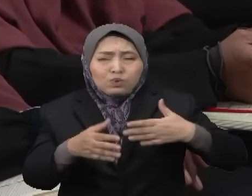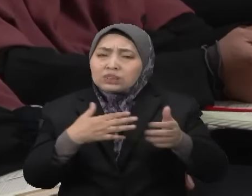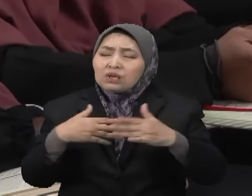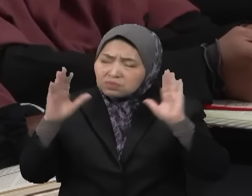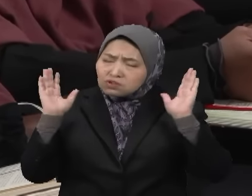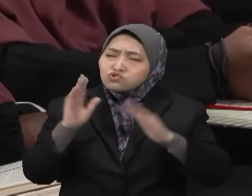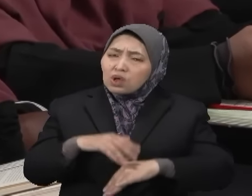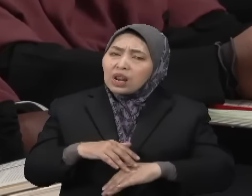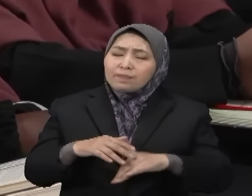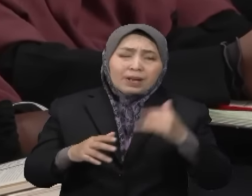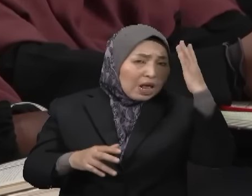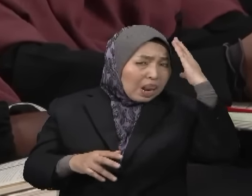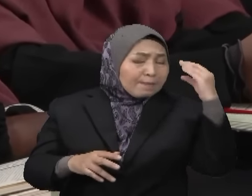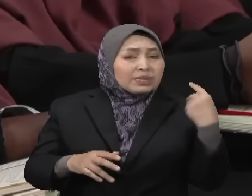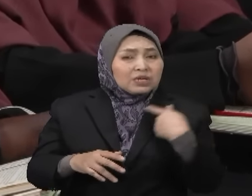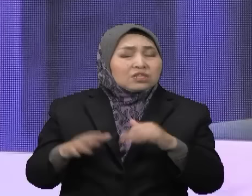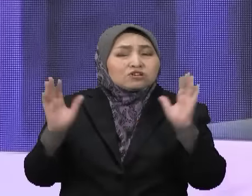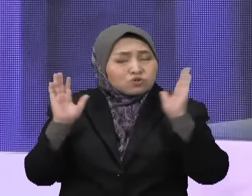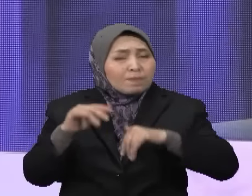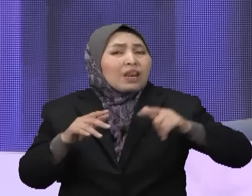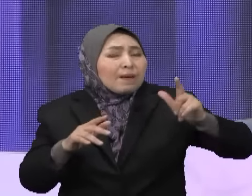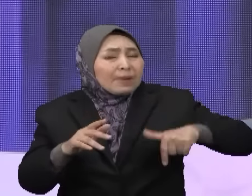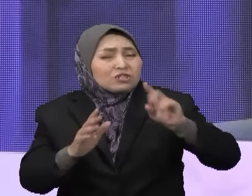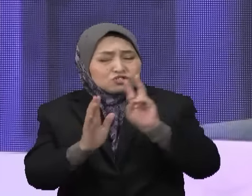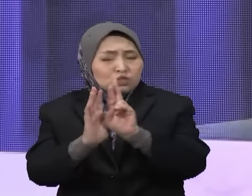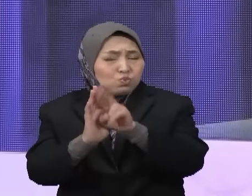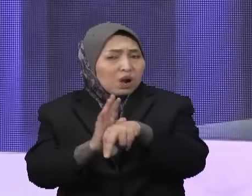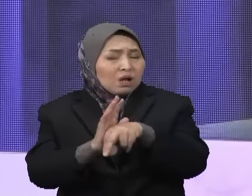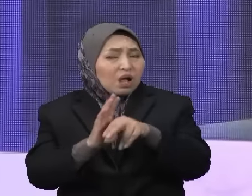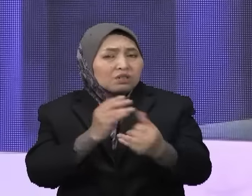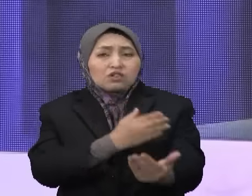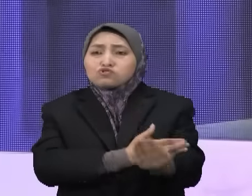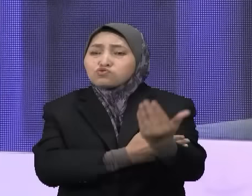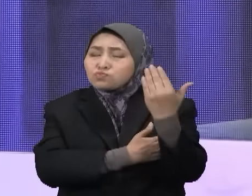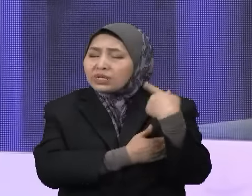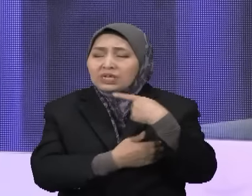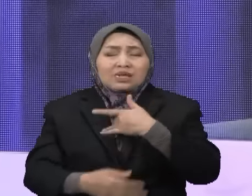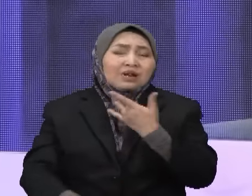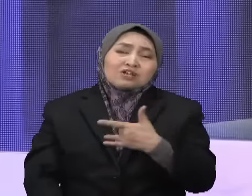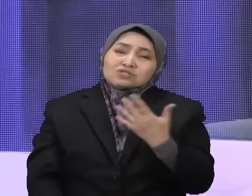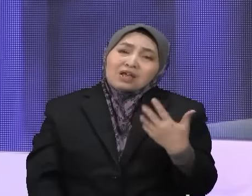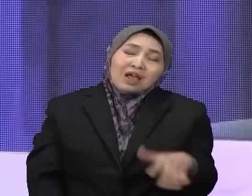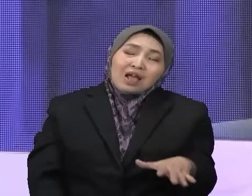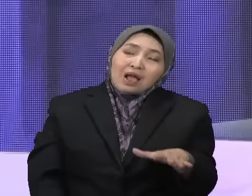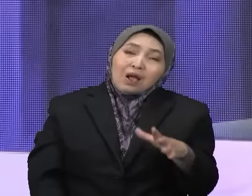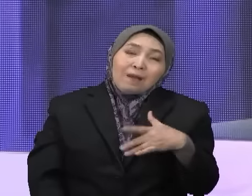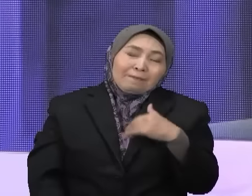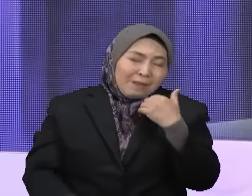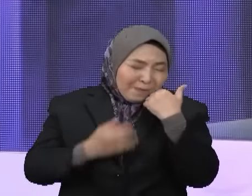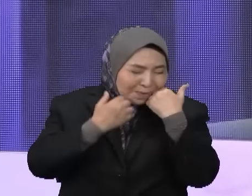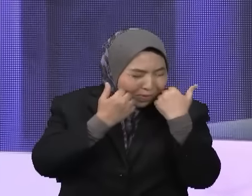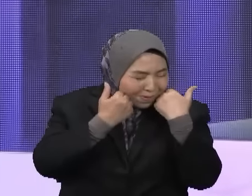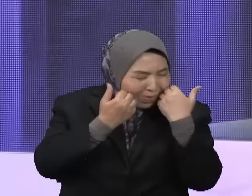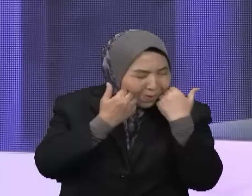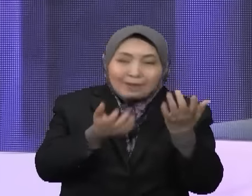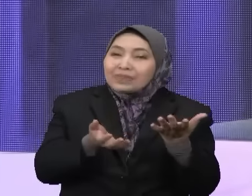semayang, Ustaz, kan, kalau pengalaman kita, semayang lambat satu rakaat, yeah, subuh pun, yeah, ya, kita rasa dah malu, kan?